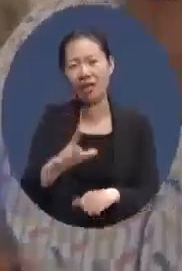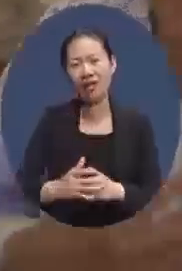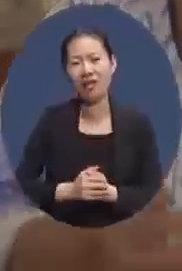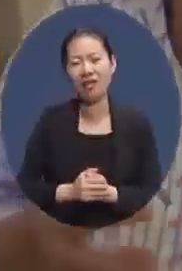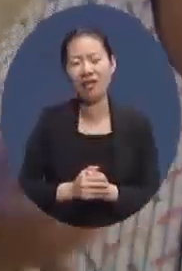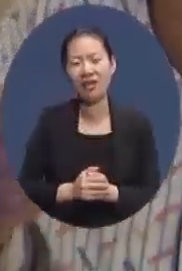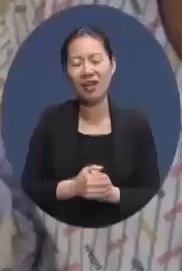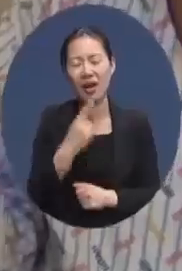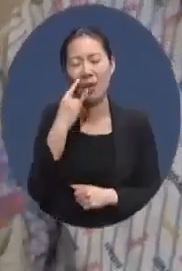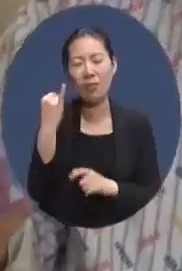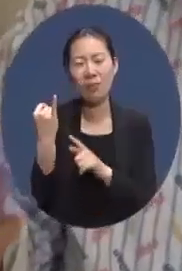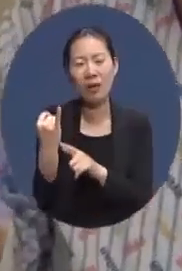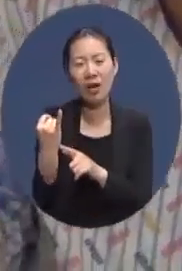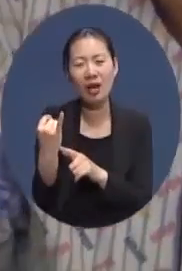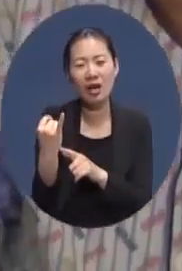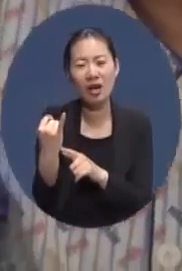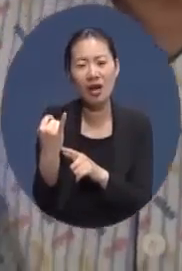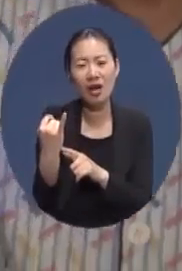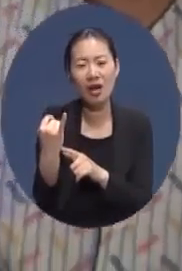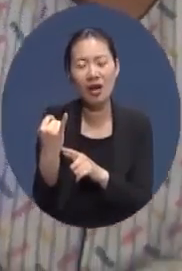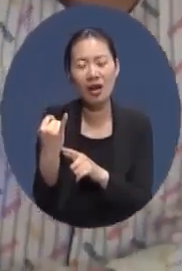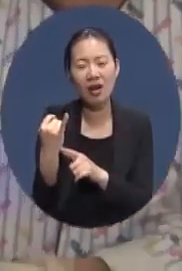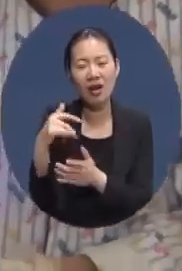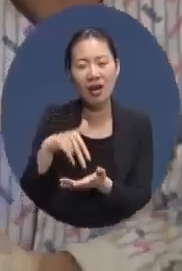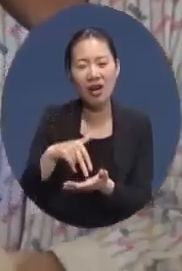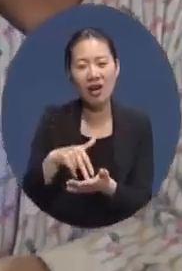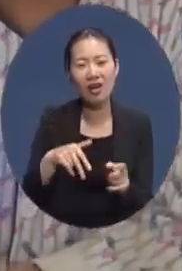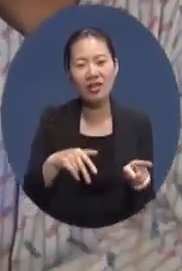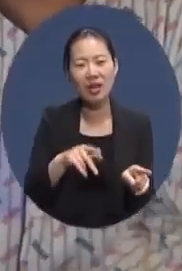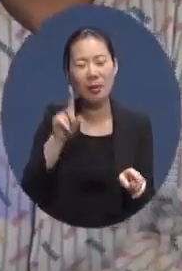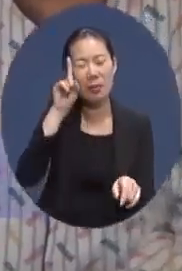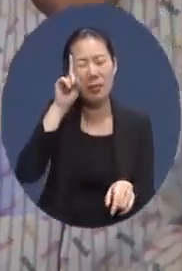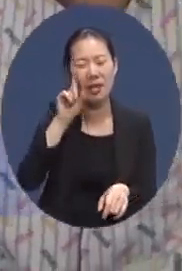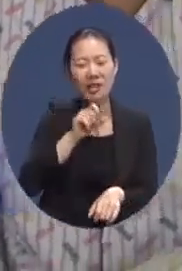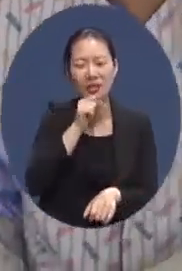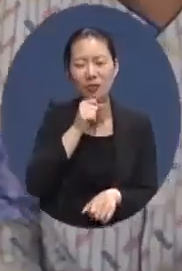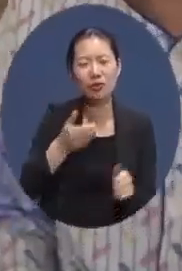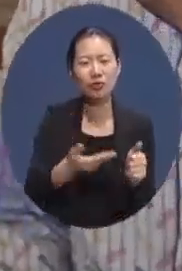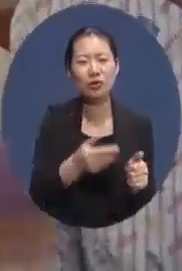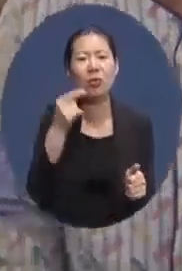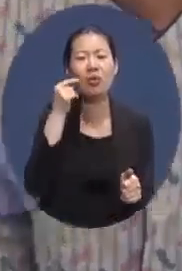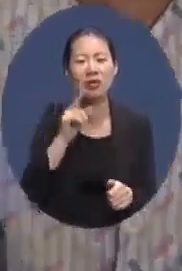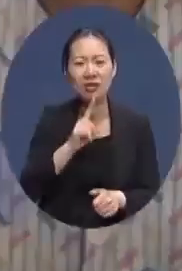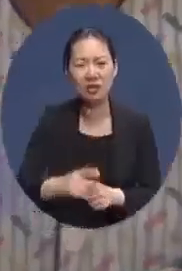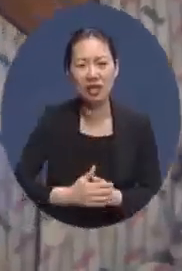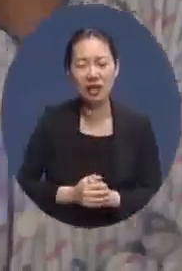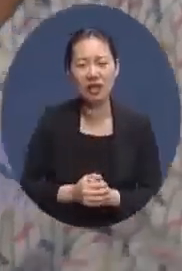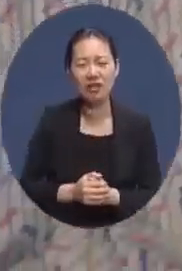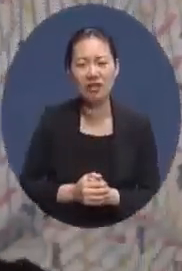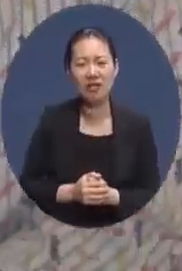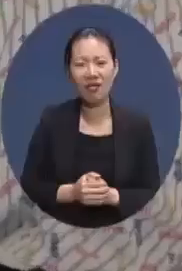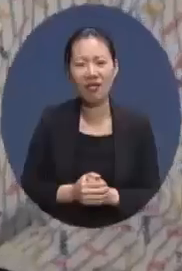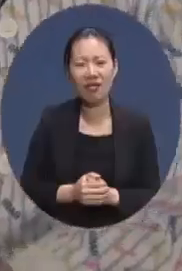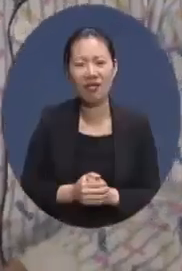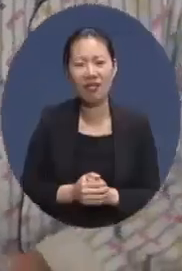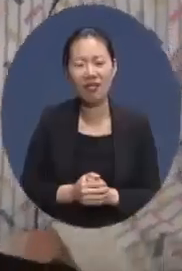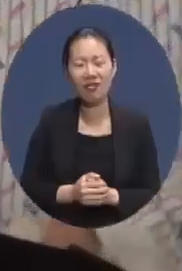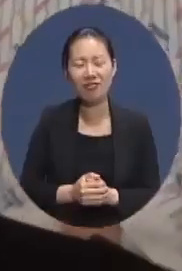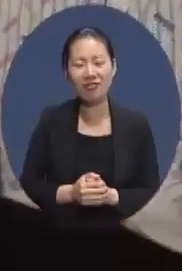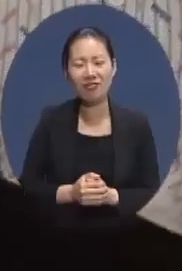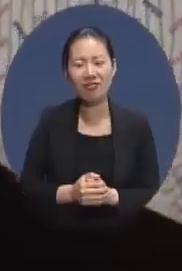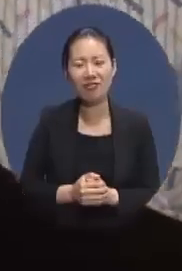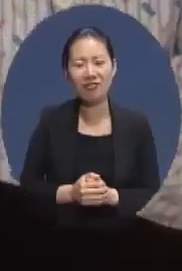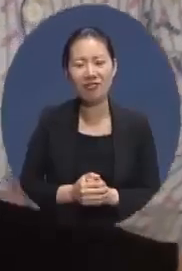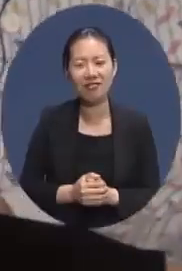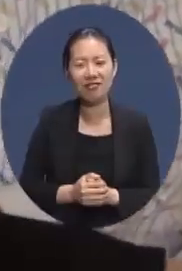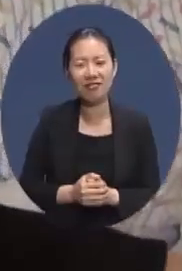줬네. 엄마로서는 너는 진짜 100점은 못 주겠다. 아이, 그건 아니, 나도 알지. 냉정하신데요. 네.